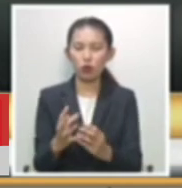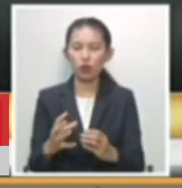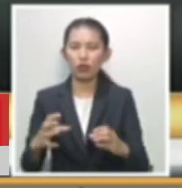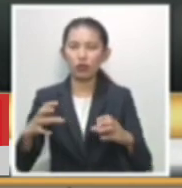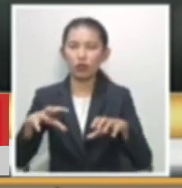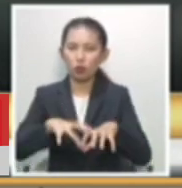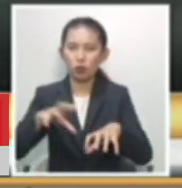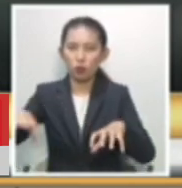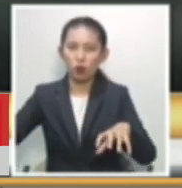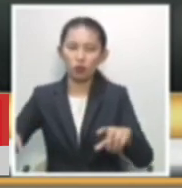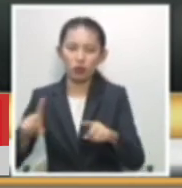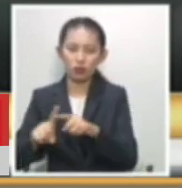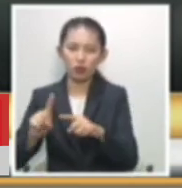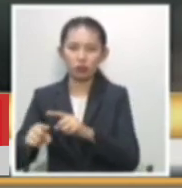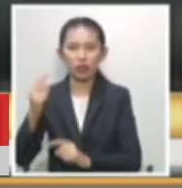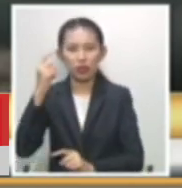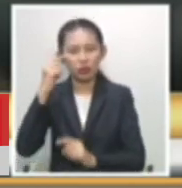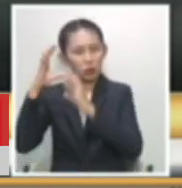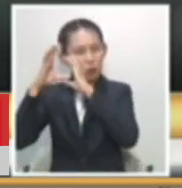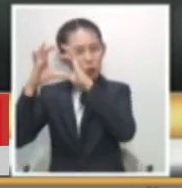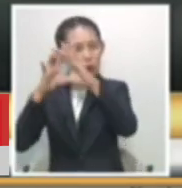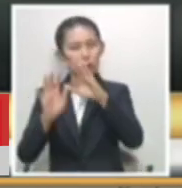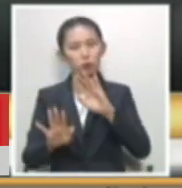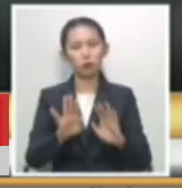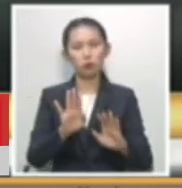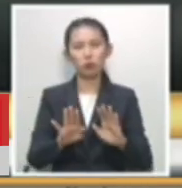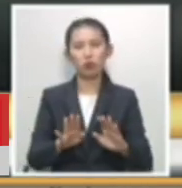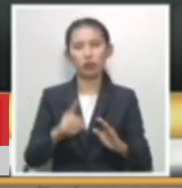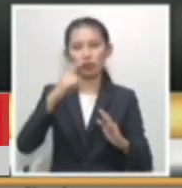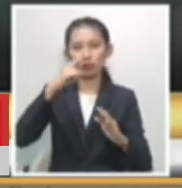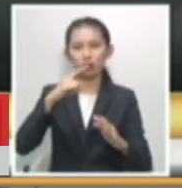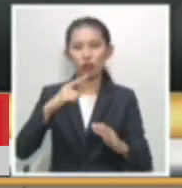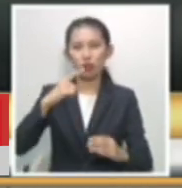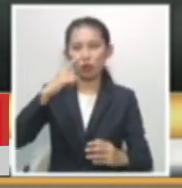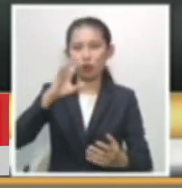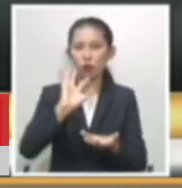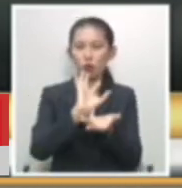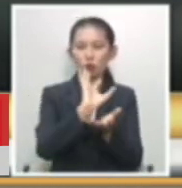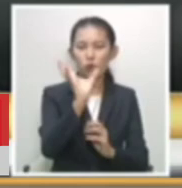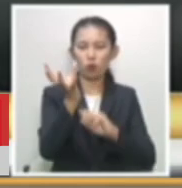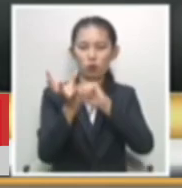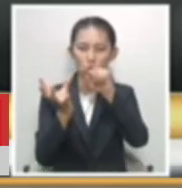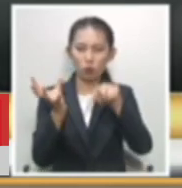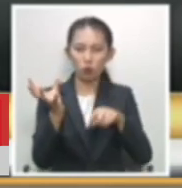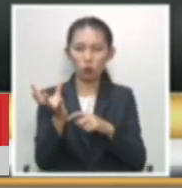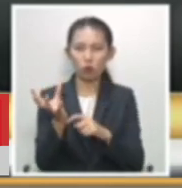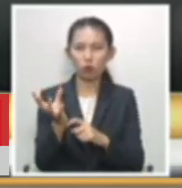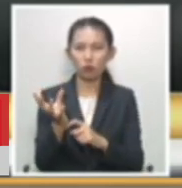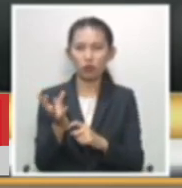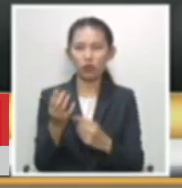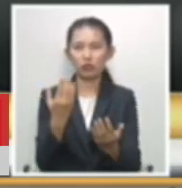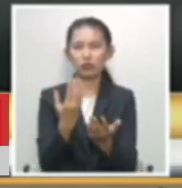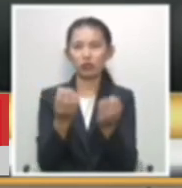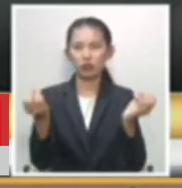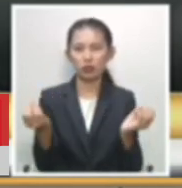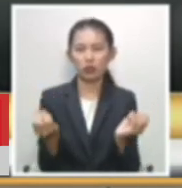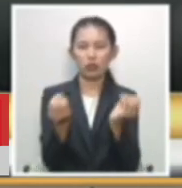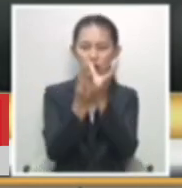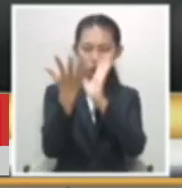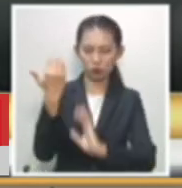ประมาณการไว้ว่าเกือบทุกประเทศในโลกจะมีสภาวะชะงักจาก